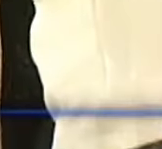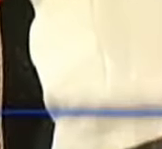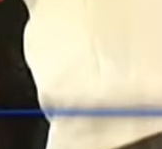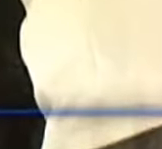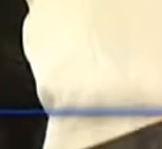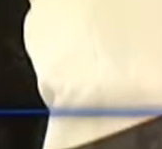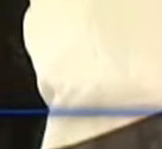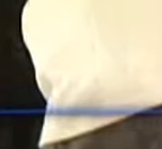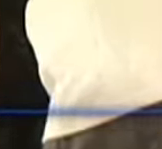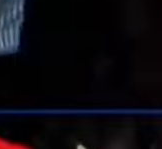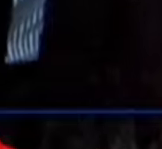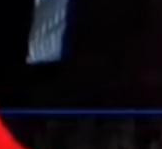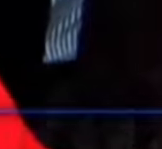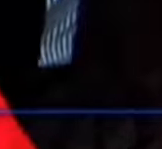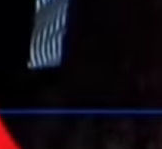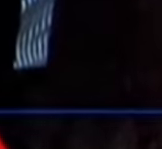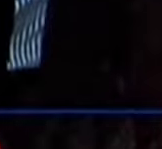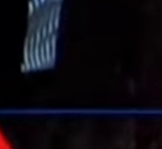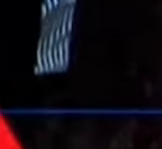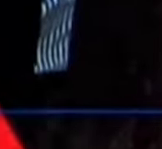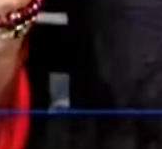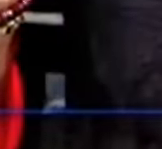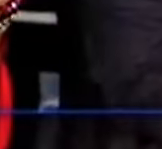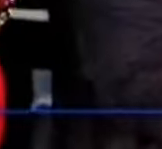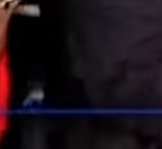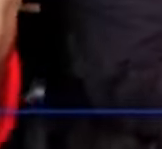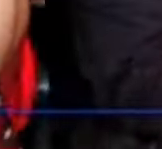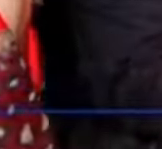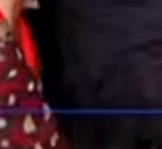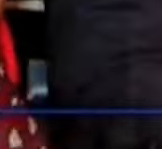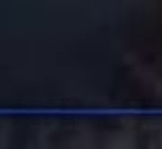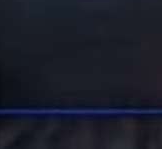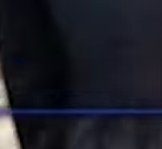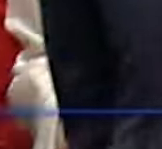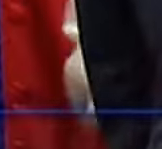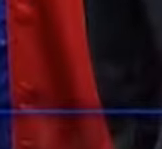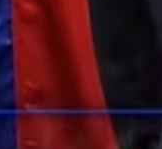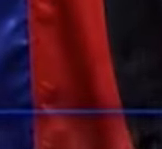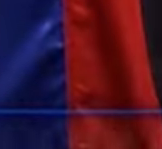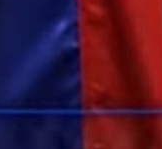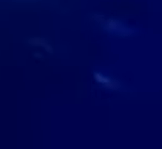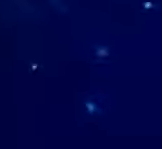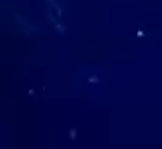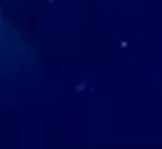Dating First Lady Imelda Marcos, bubuti na raw ang lagay ayon kay Pangulong Bongbong Marcos.